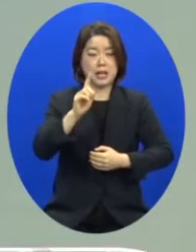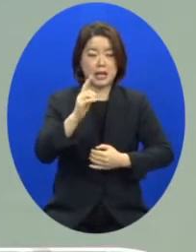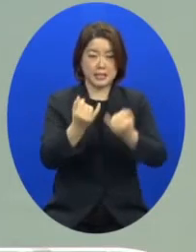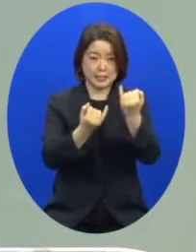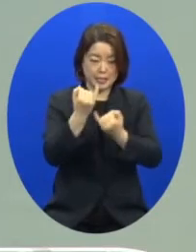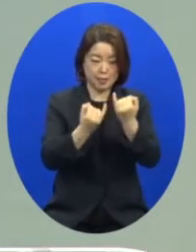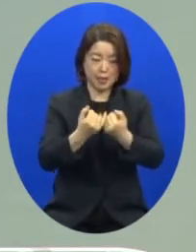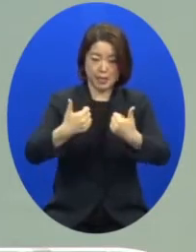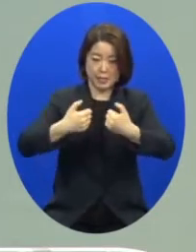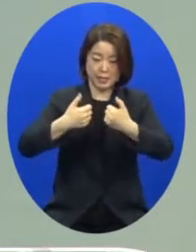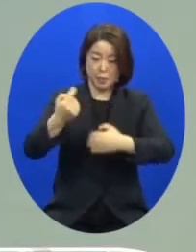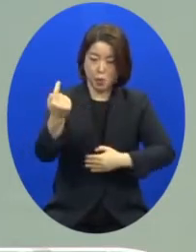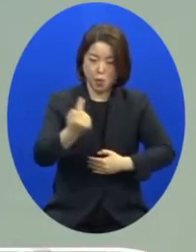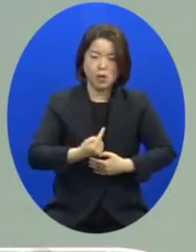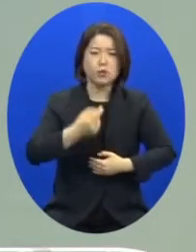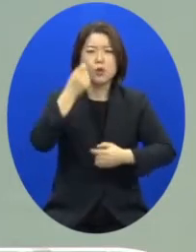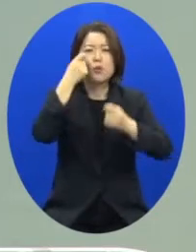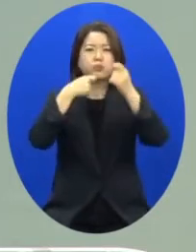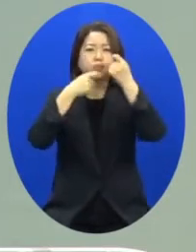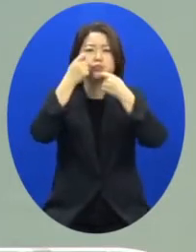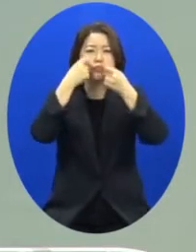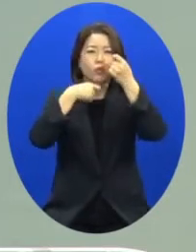와서 울더라구요